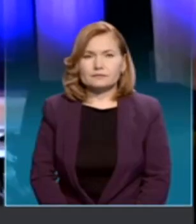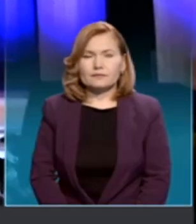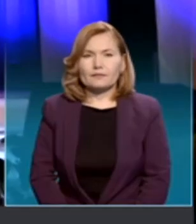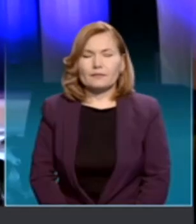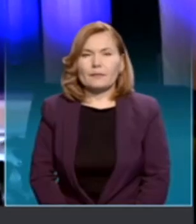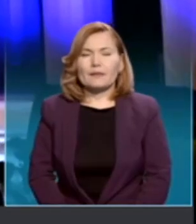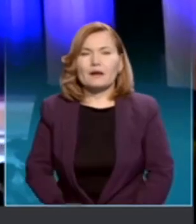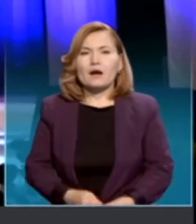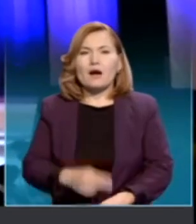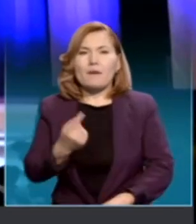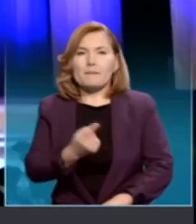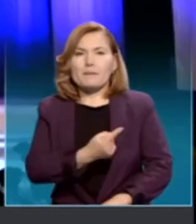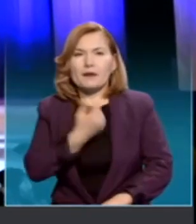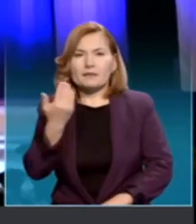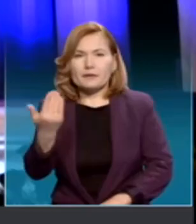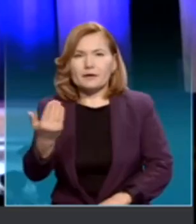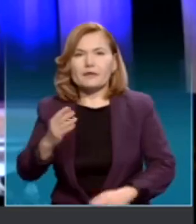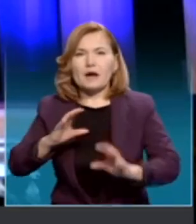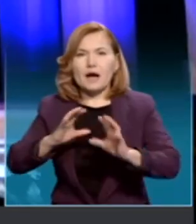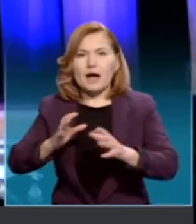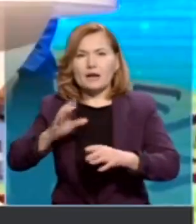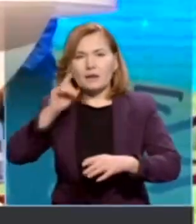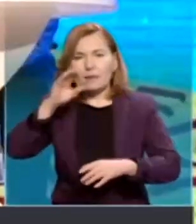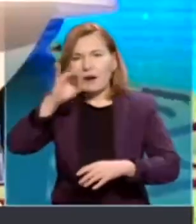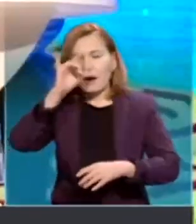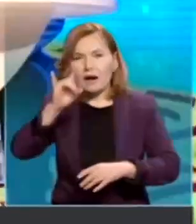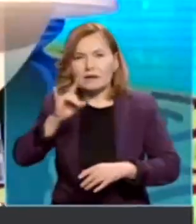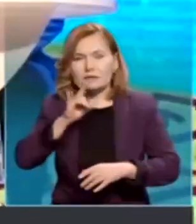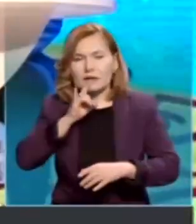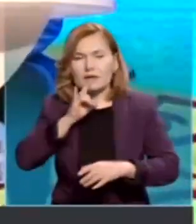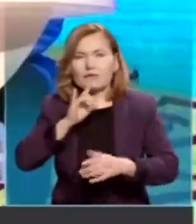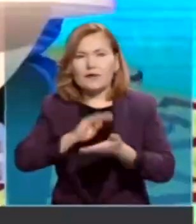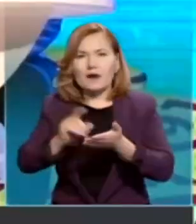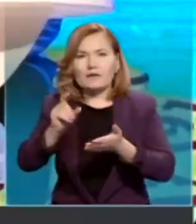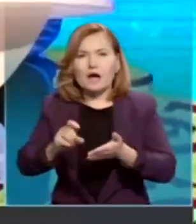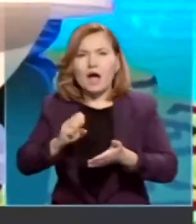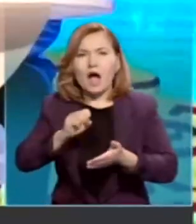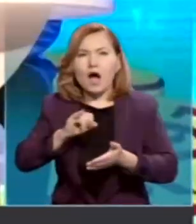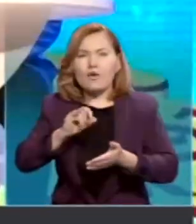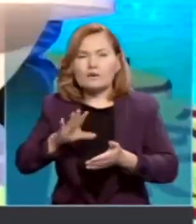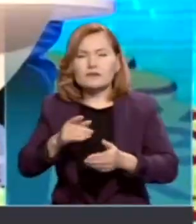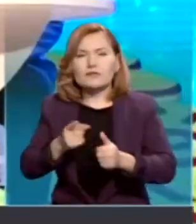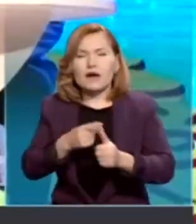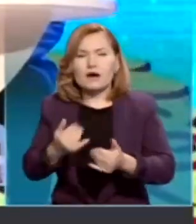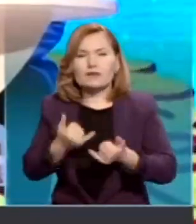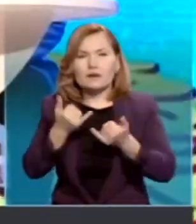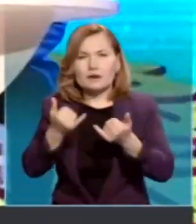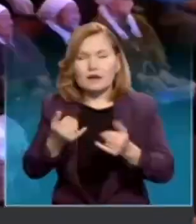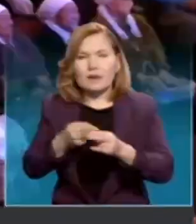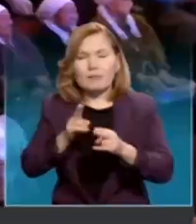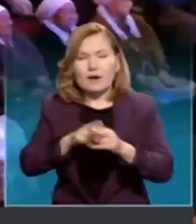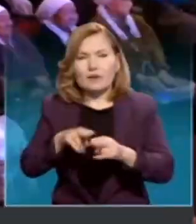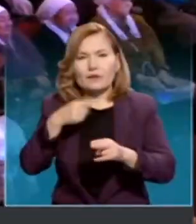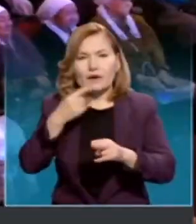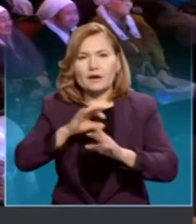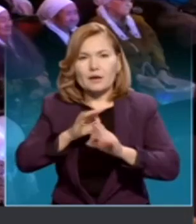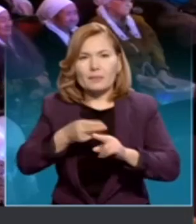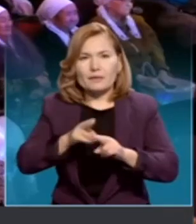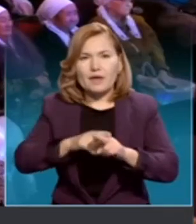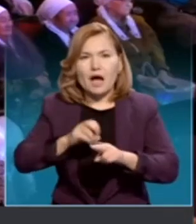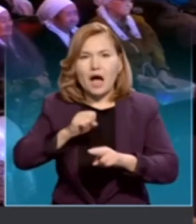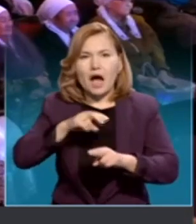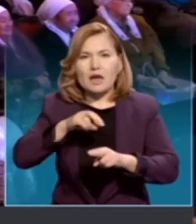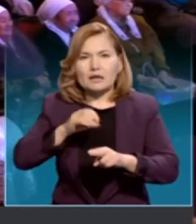Сөз зергерлері әлем таныған қазақтың классик жазушысы Әуезовтің есімін ардақтап шығармашылығын дәріптеді. Өнер бәйгесін Аманжол